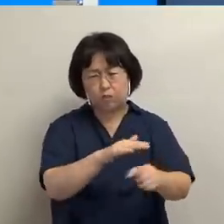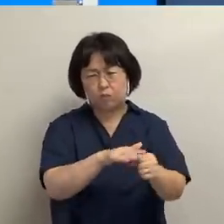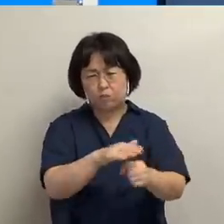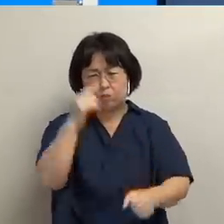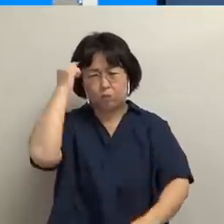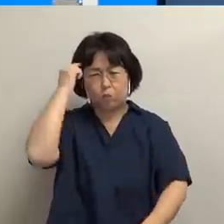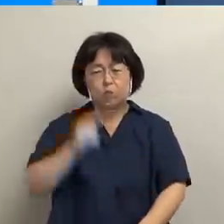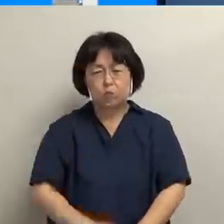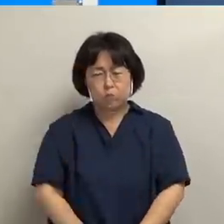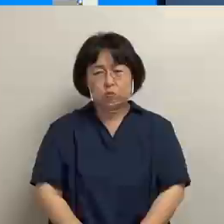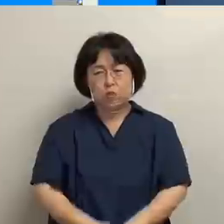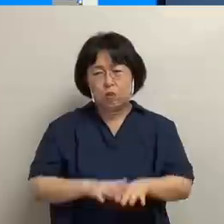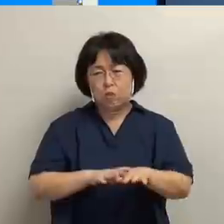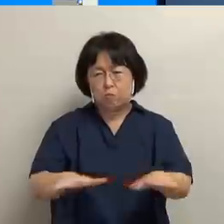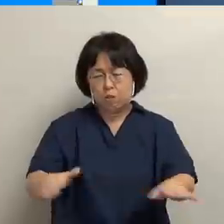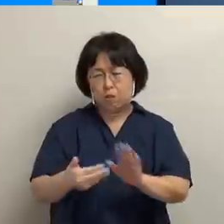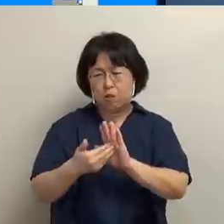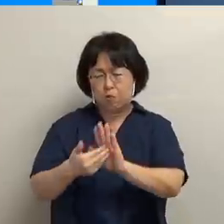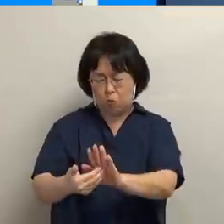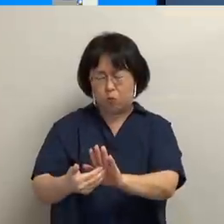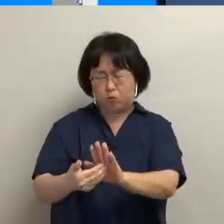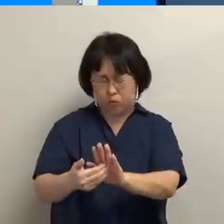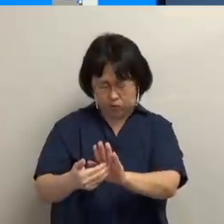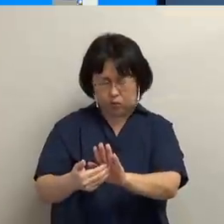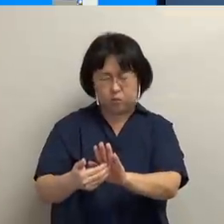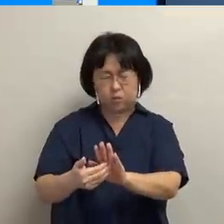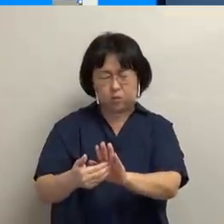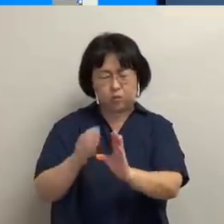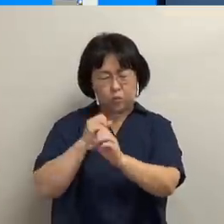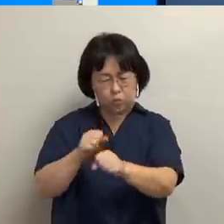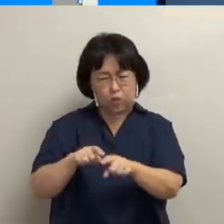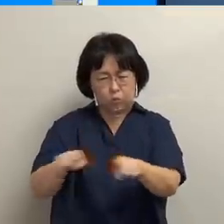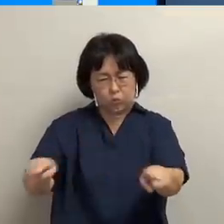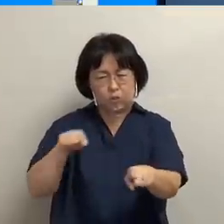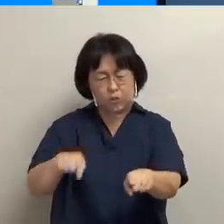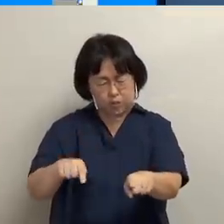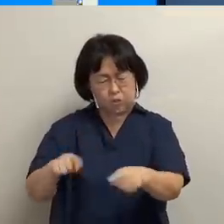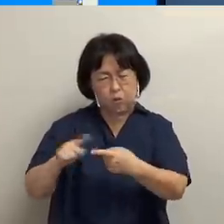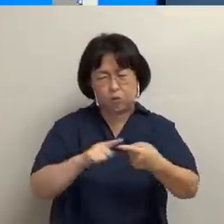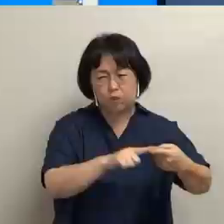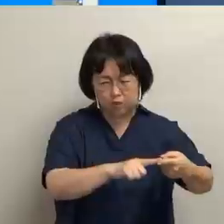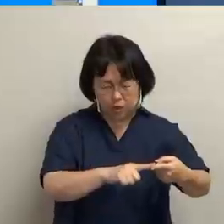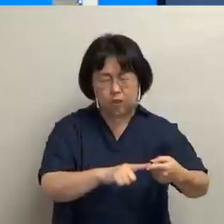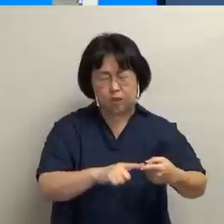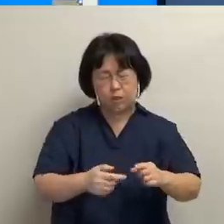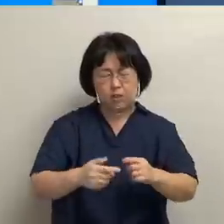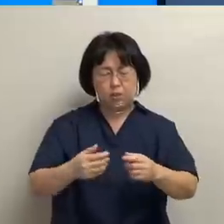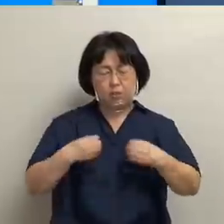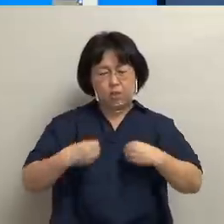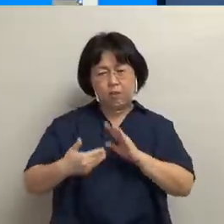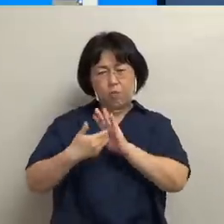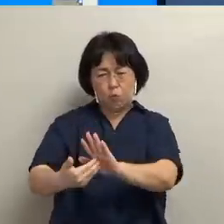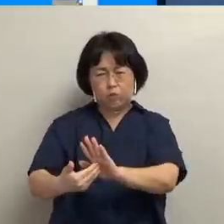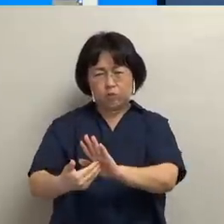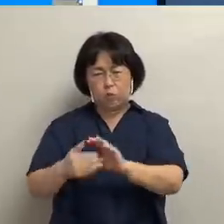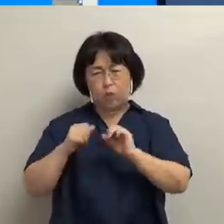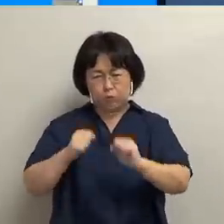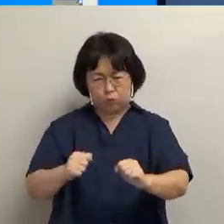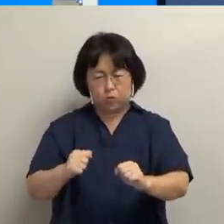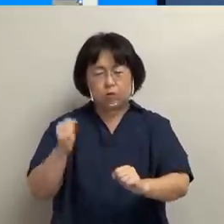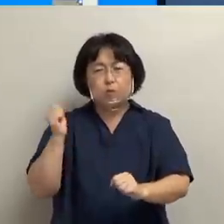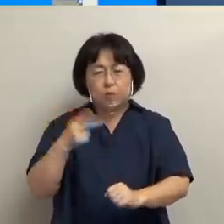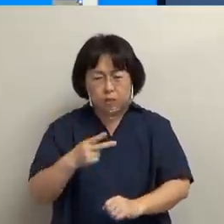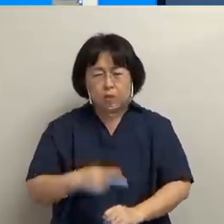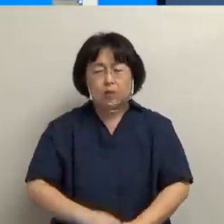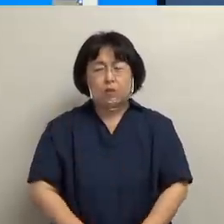防止大作に沿ってこれから感染対策を徹底をしていけいただくということに加えてですね